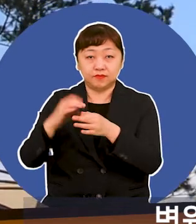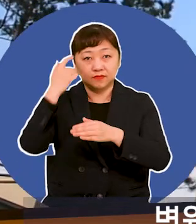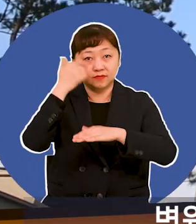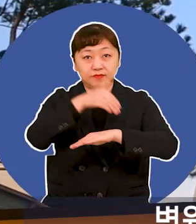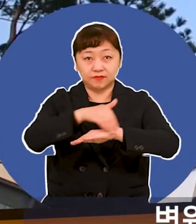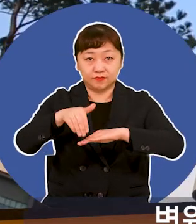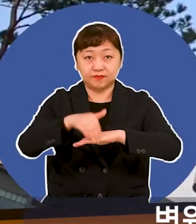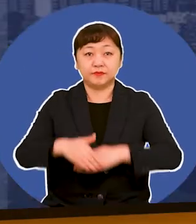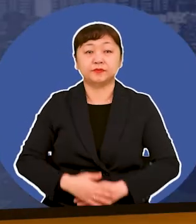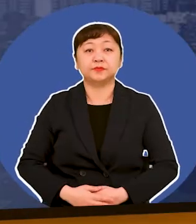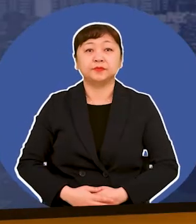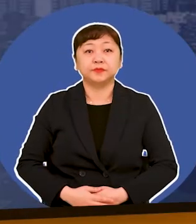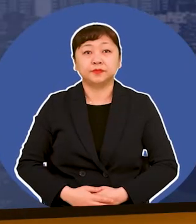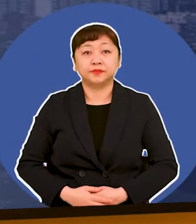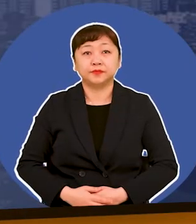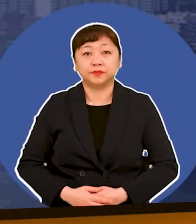연결 할 계획입니다